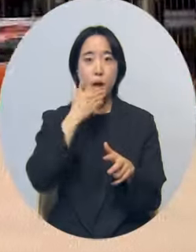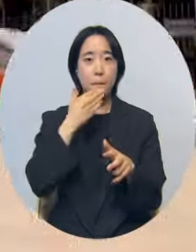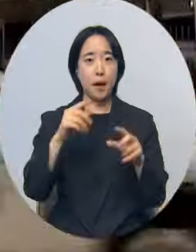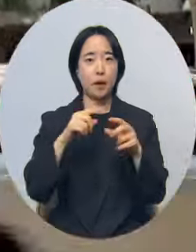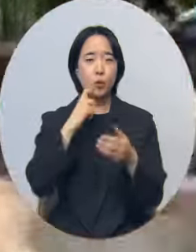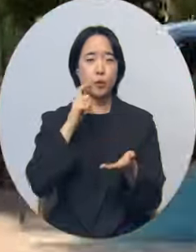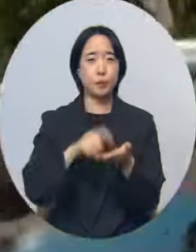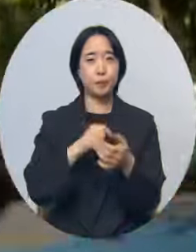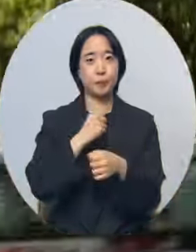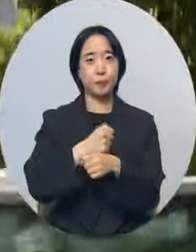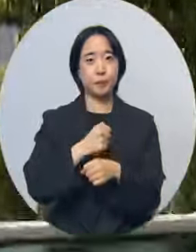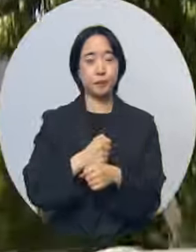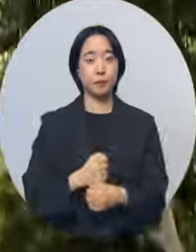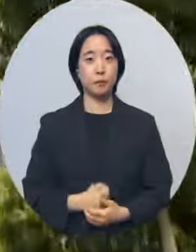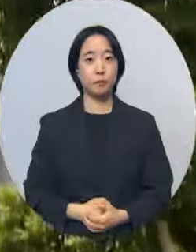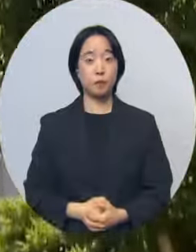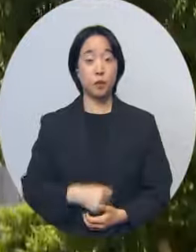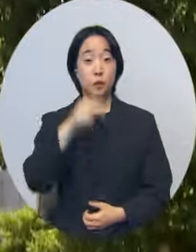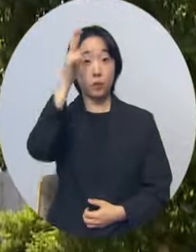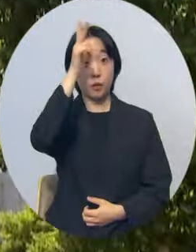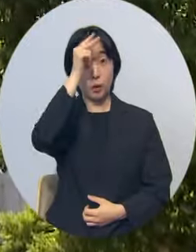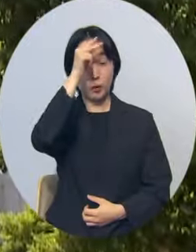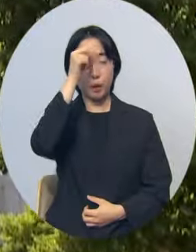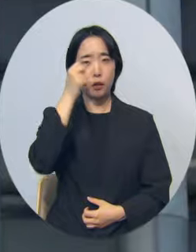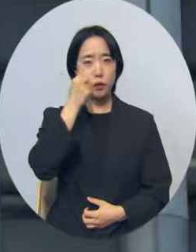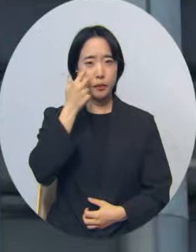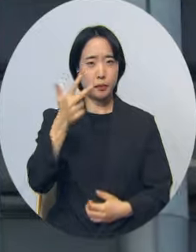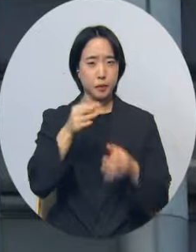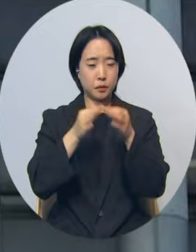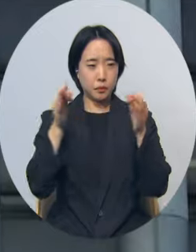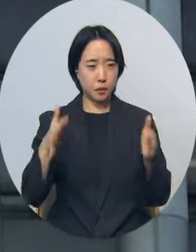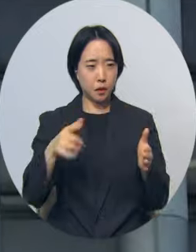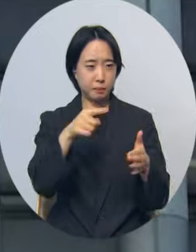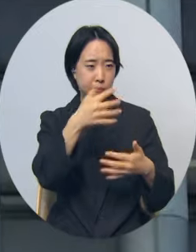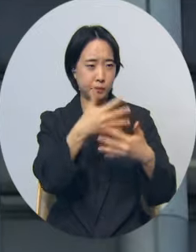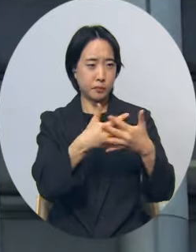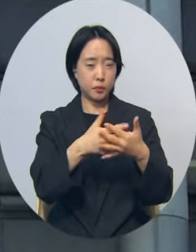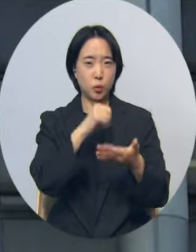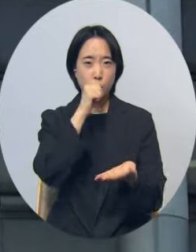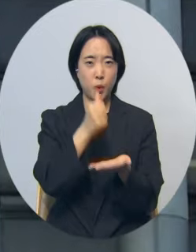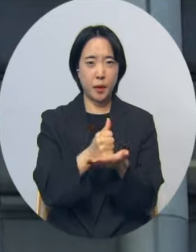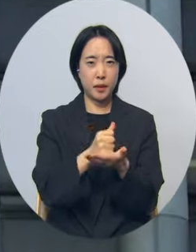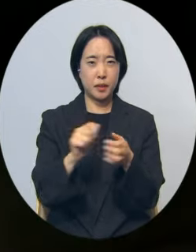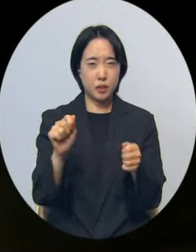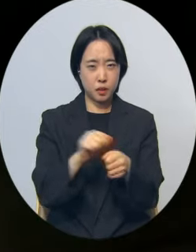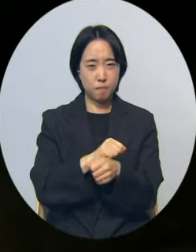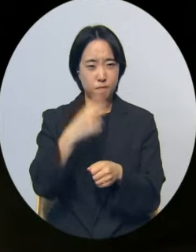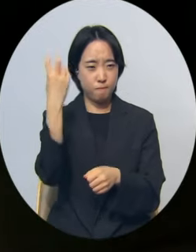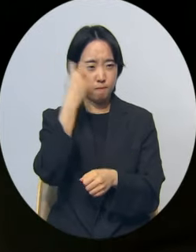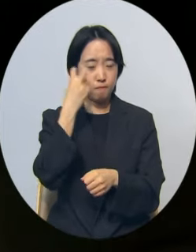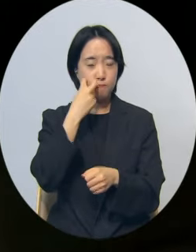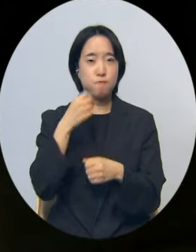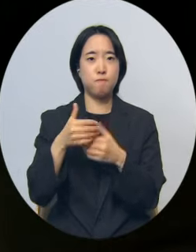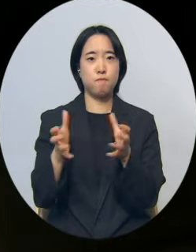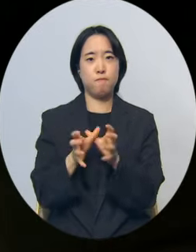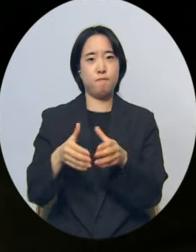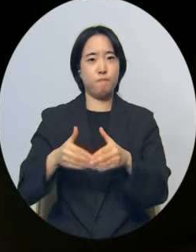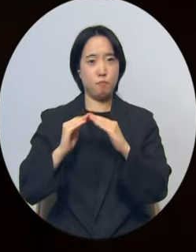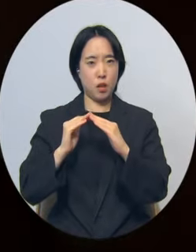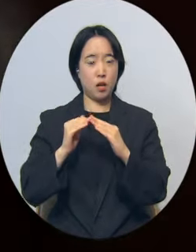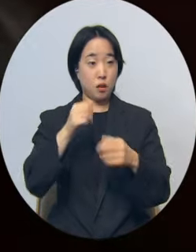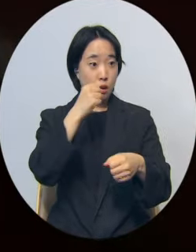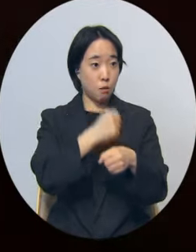경찰도 28일부터 7개월 동안 딥페이크 성범죄 특별 집중 단속을 통해 제작부터 유포까지